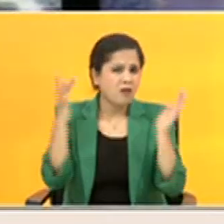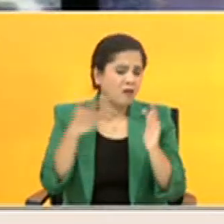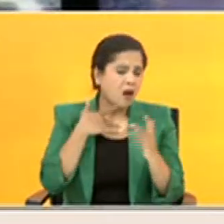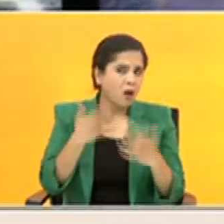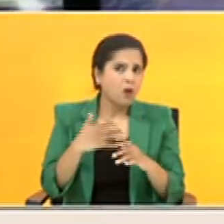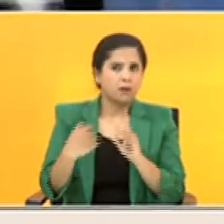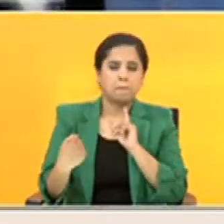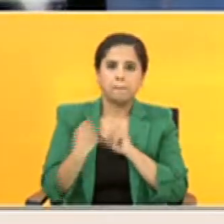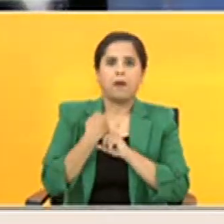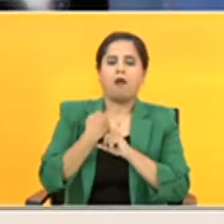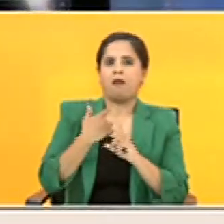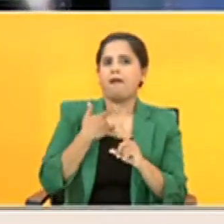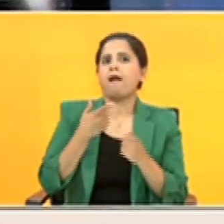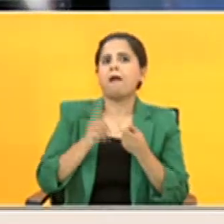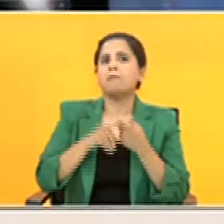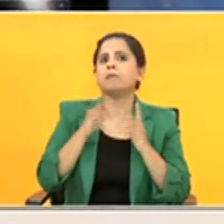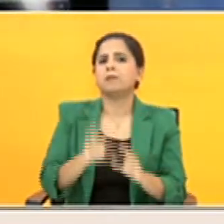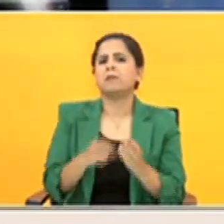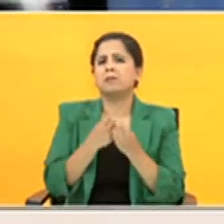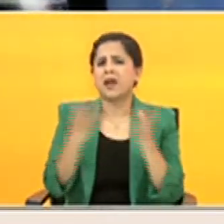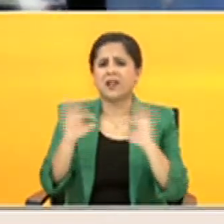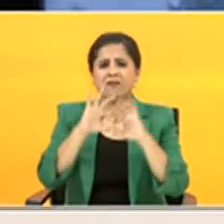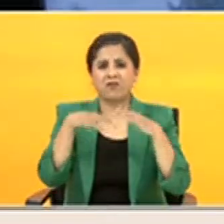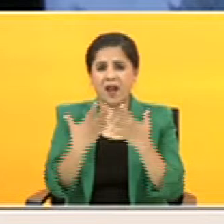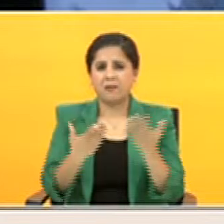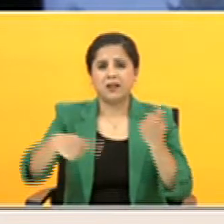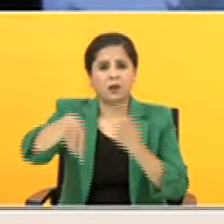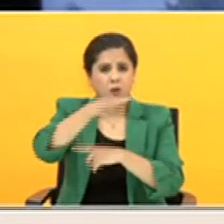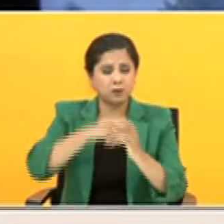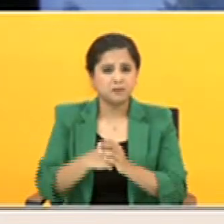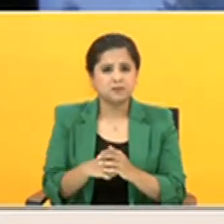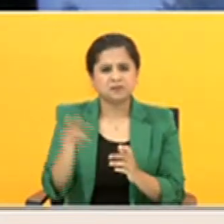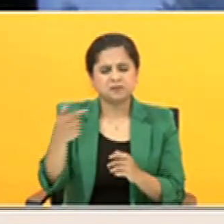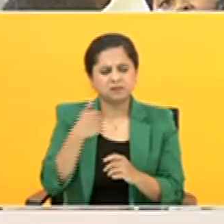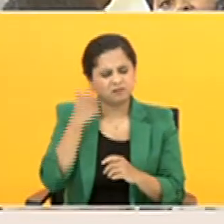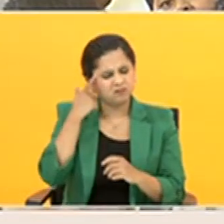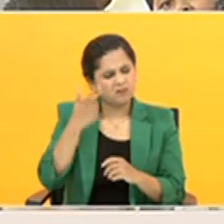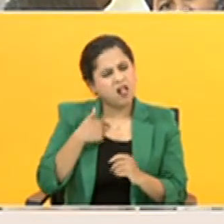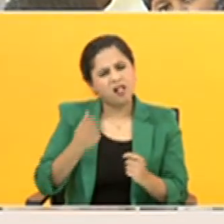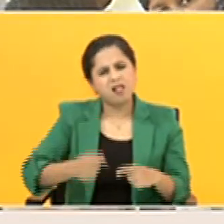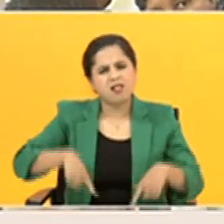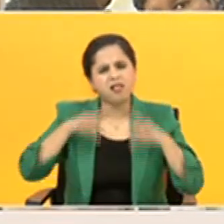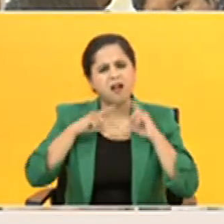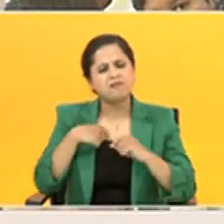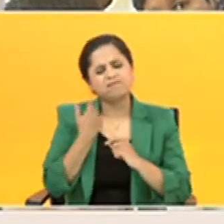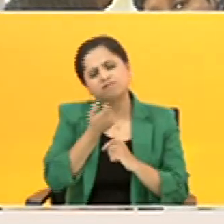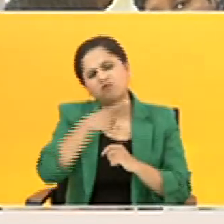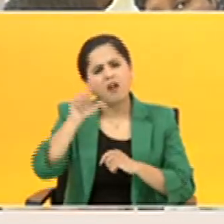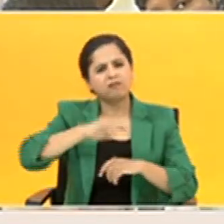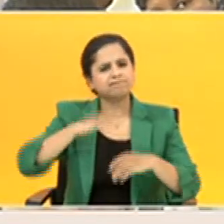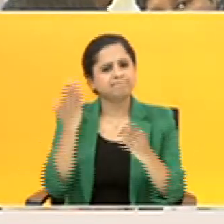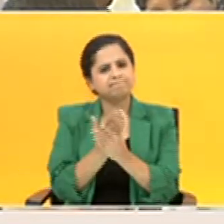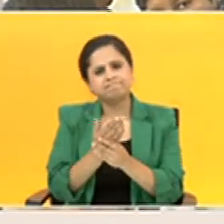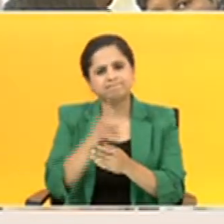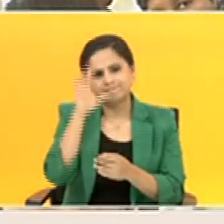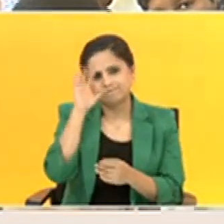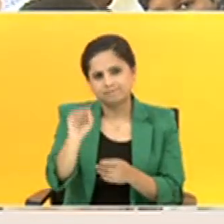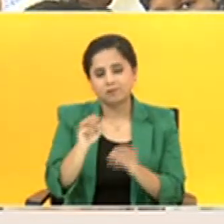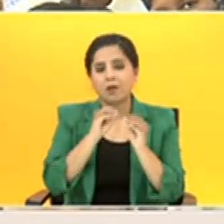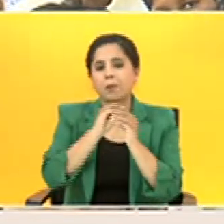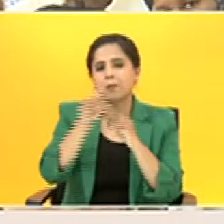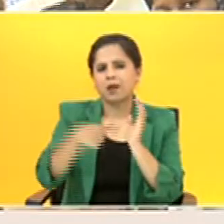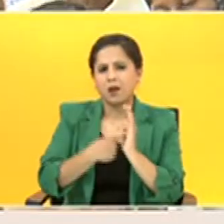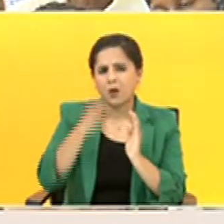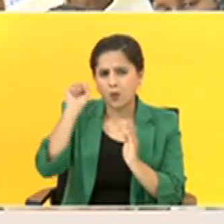किया है कि कई परिवारों ने इसे अपने जीवन का हिस्सा बना लिया है। बिहार के कटिहार